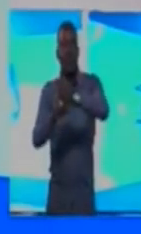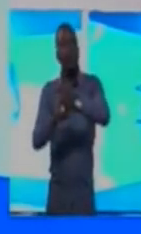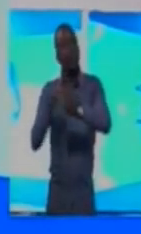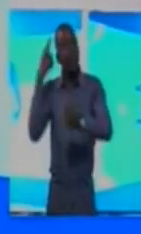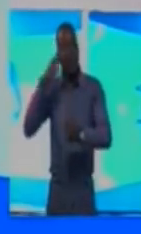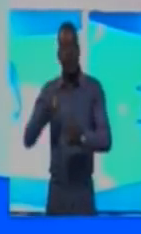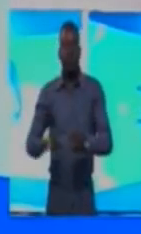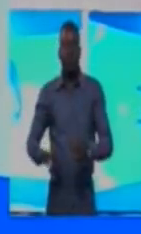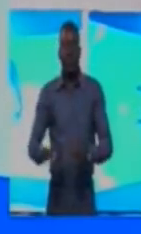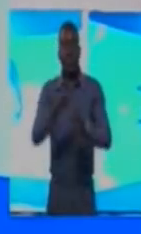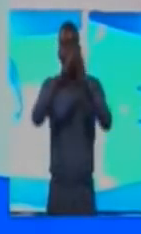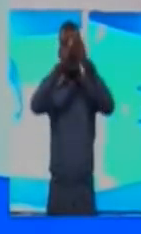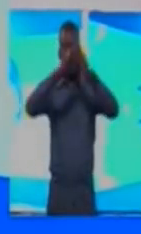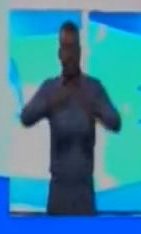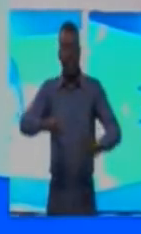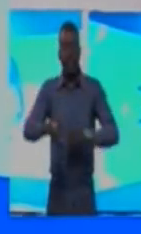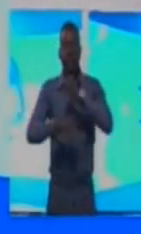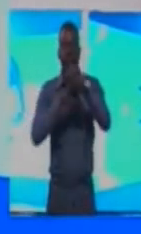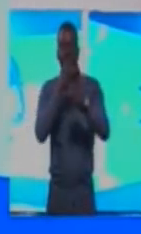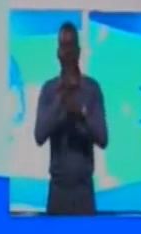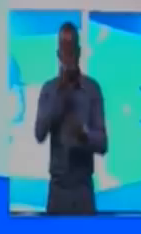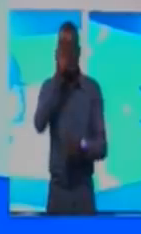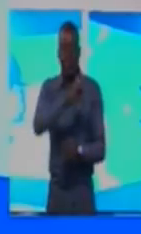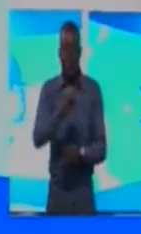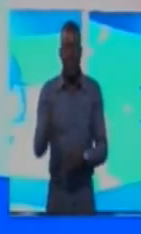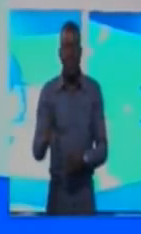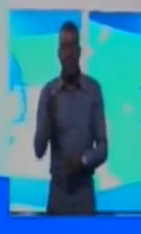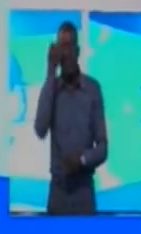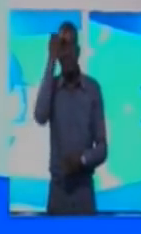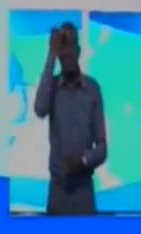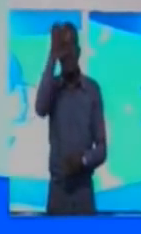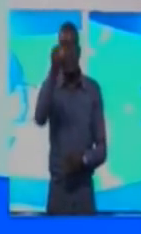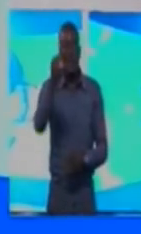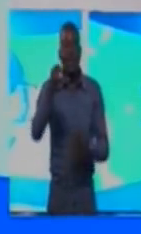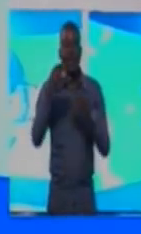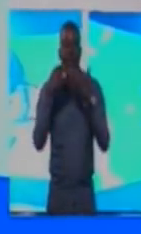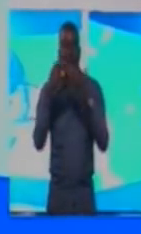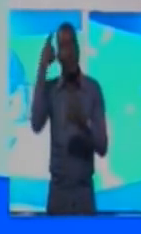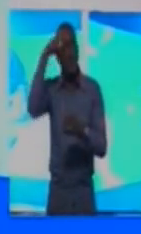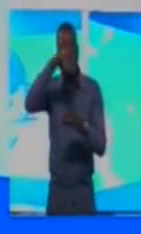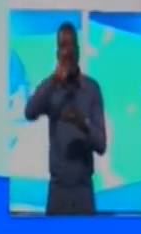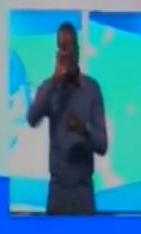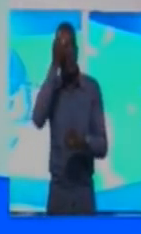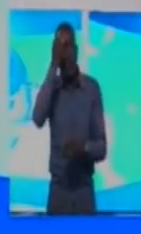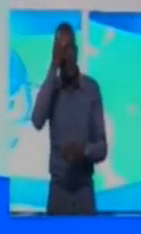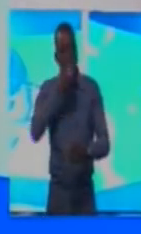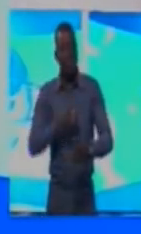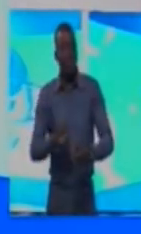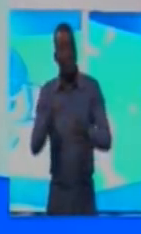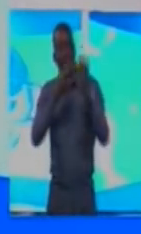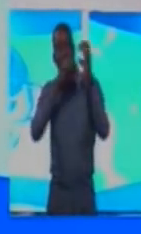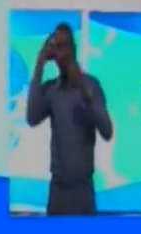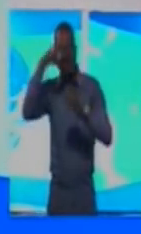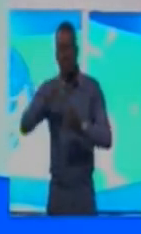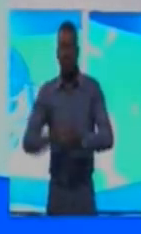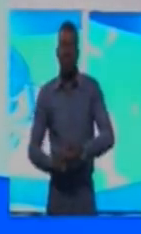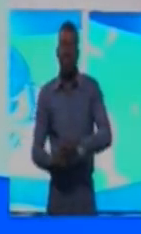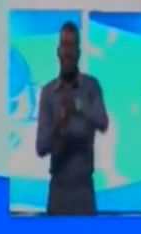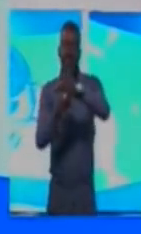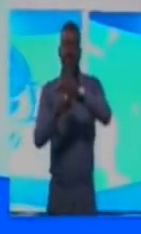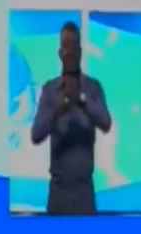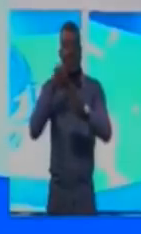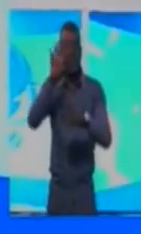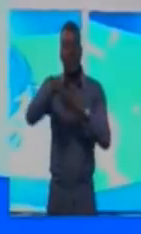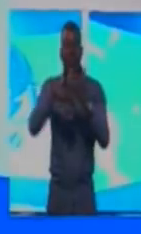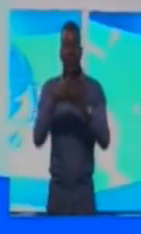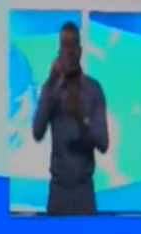international de Ouagadougou, une initiative privée que salue Ouseni, comparé ministre de la Sécurité. La remise du don avec Souleymane